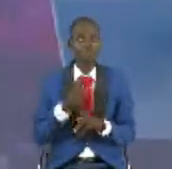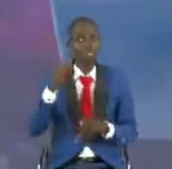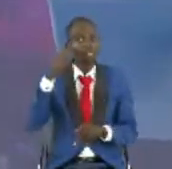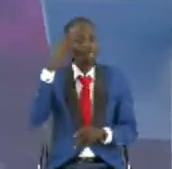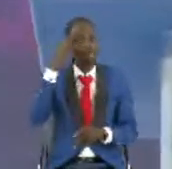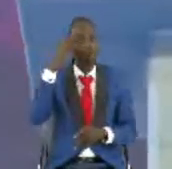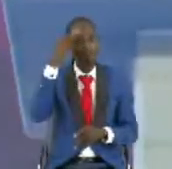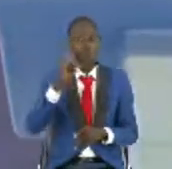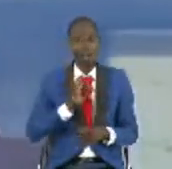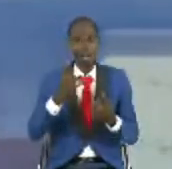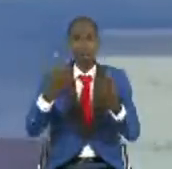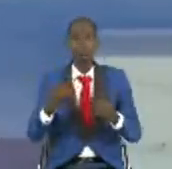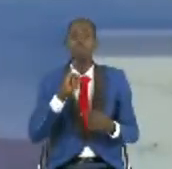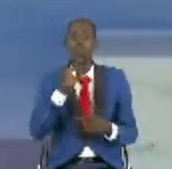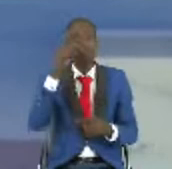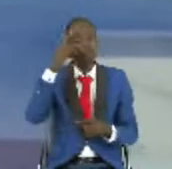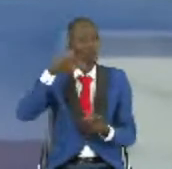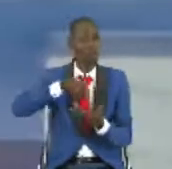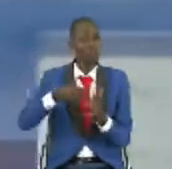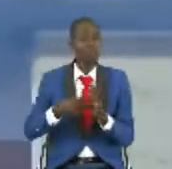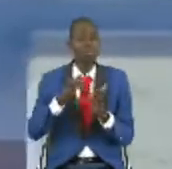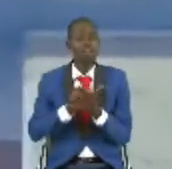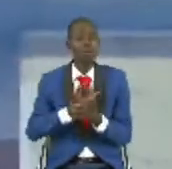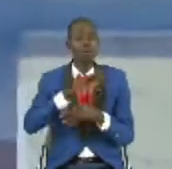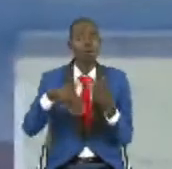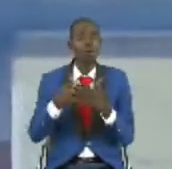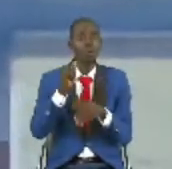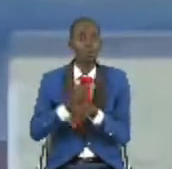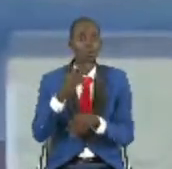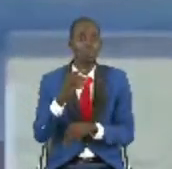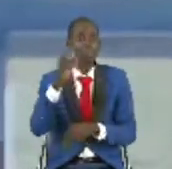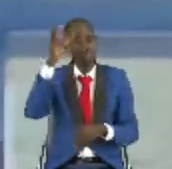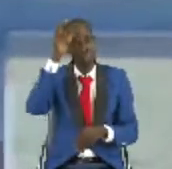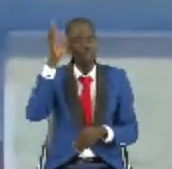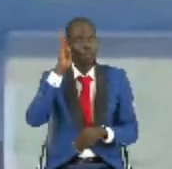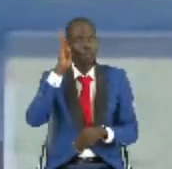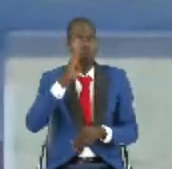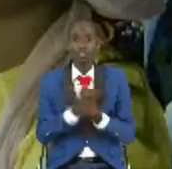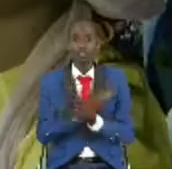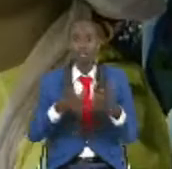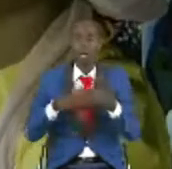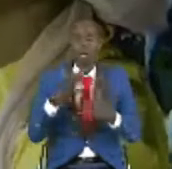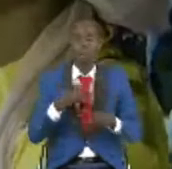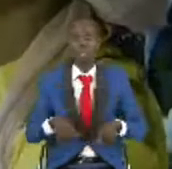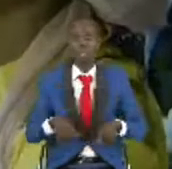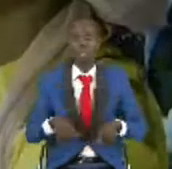suis venu, c'est pour que toutes les œuvres du diable soient détruites de ma vie. C'est fait.